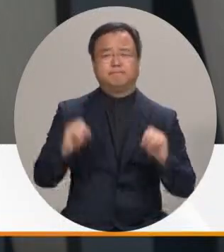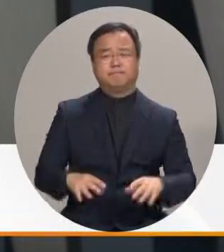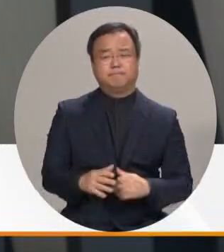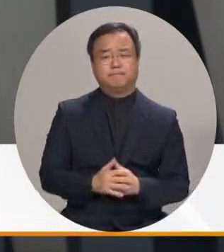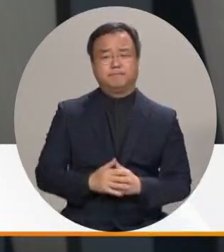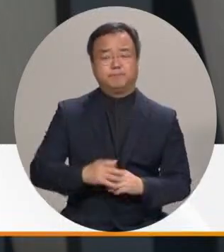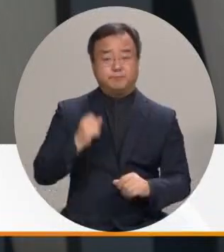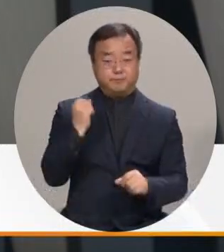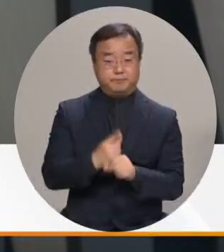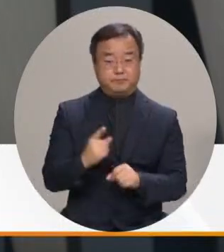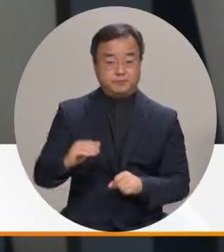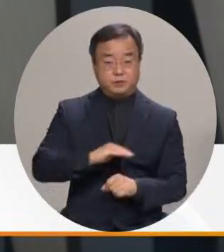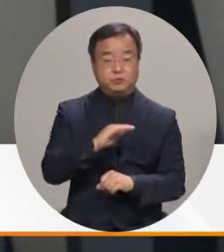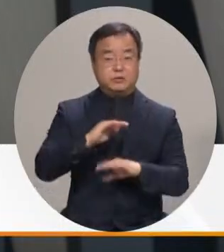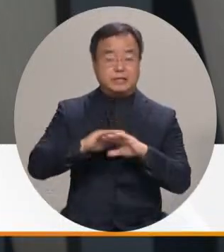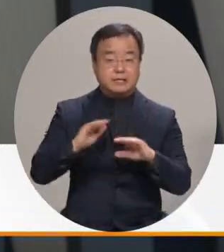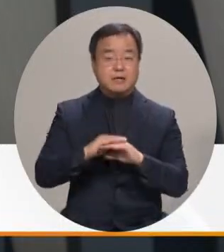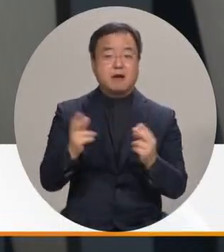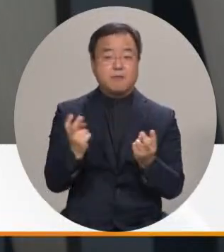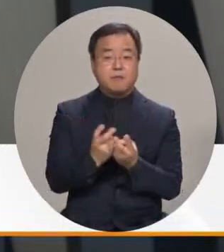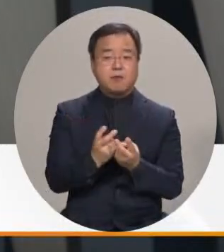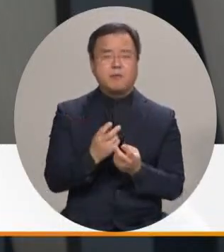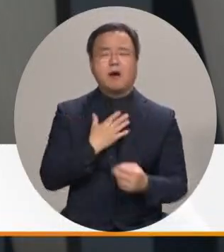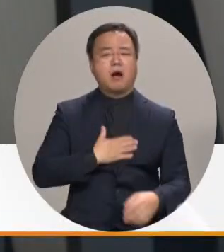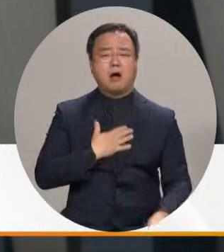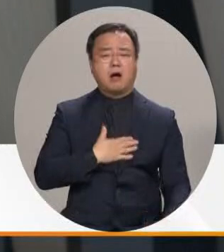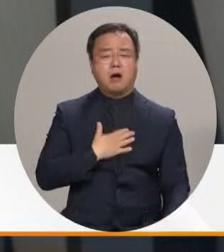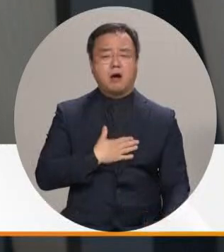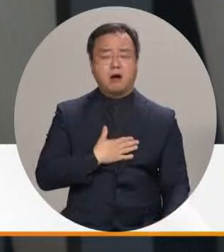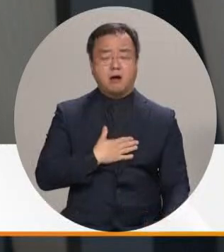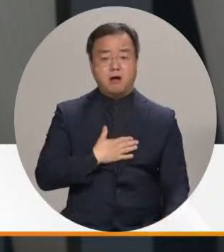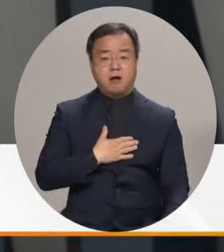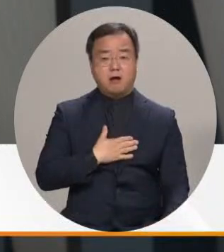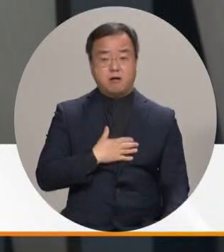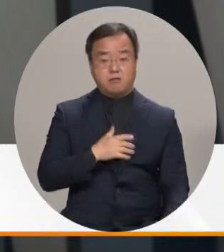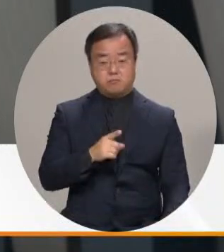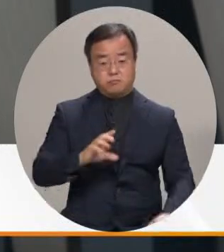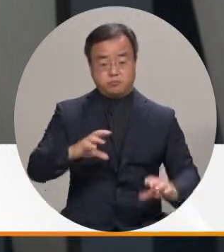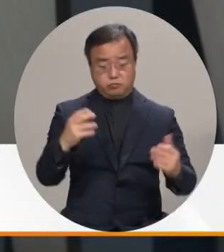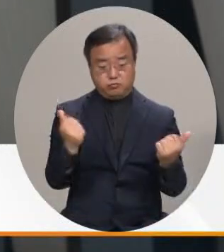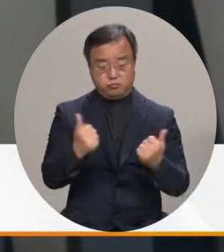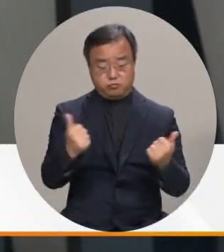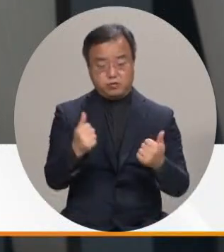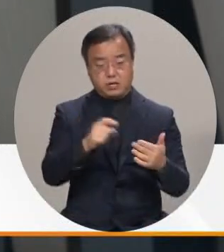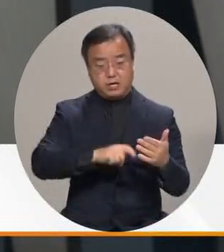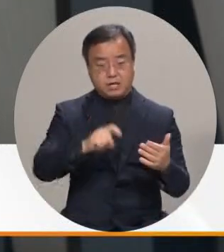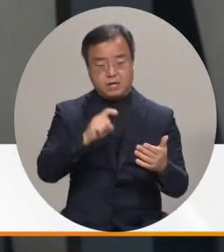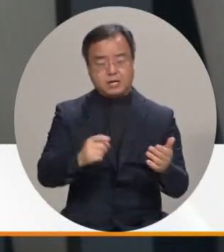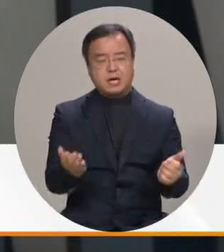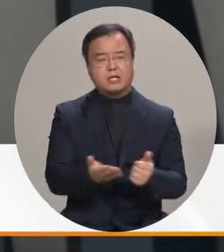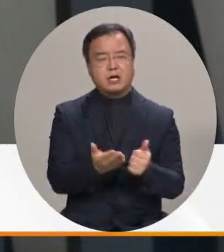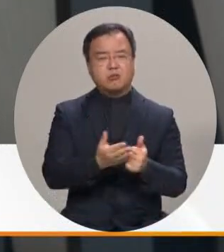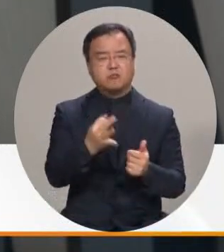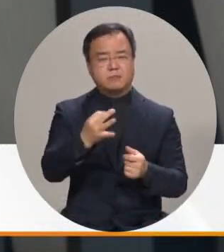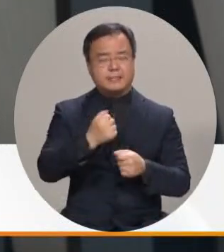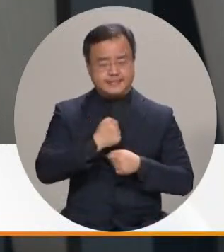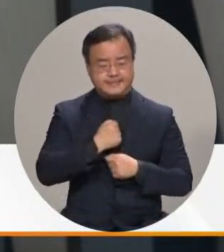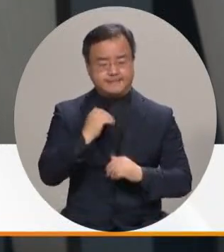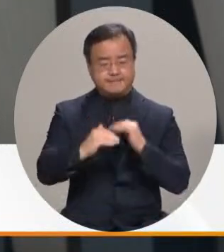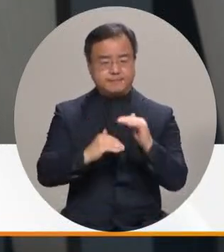이미 우리는 그 해답을 다 알고 있고요 이미 그래서 국회 양육비 이행 를